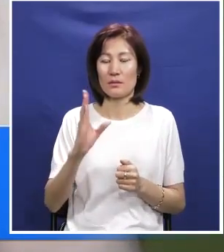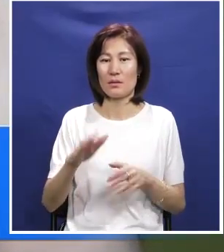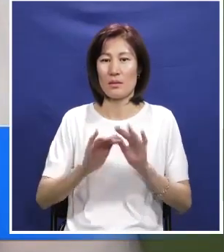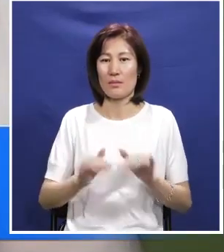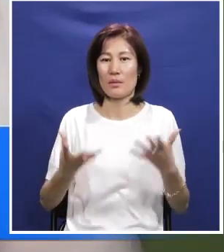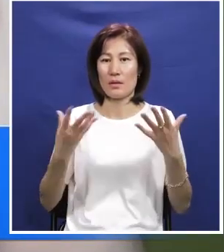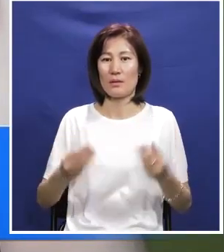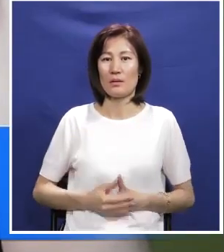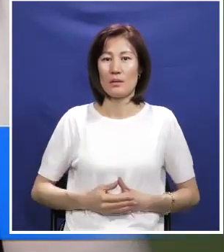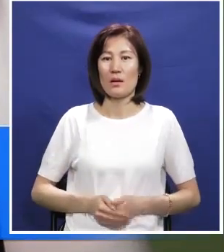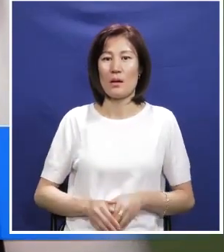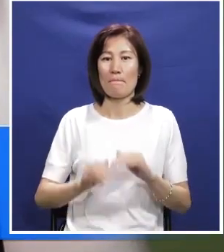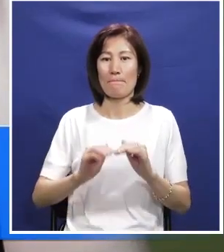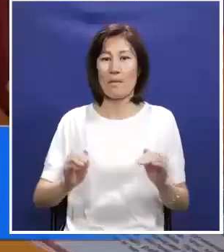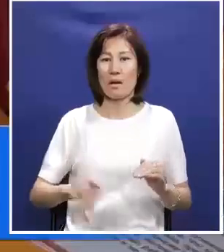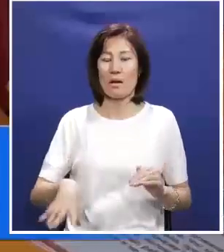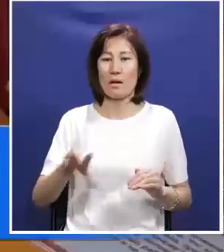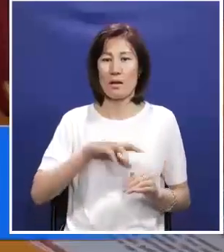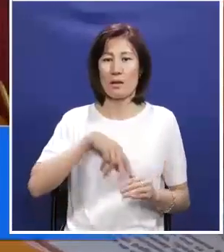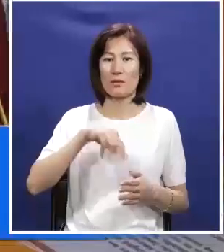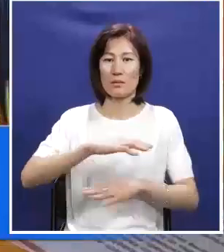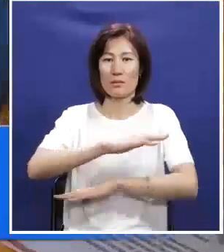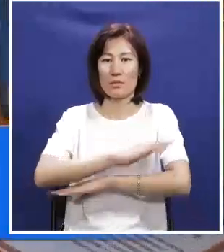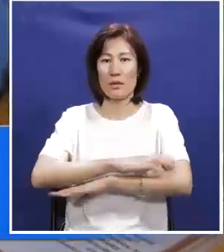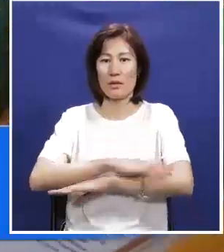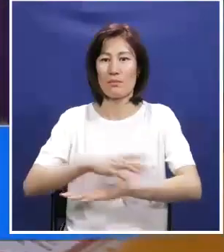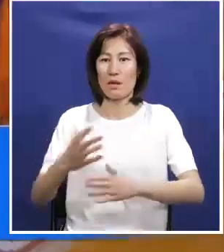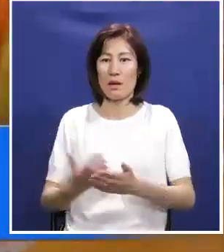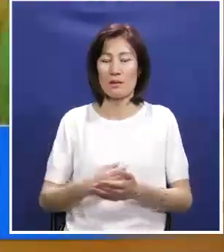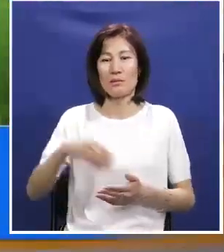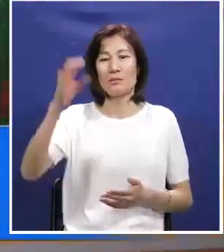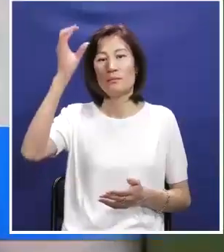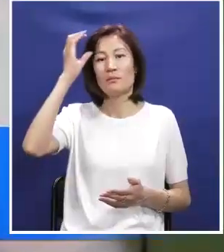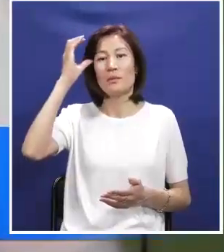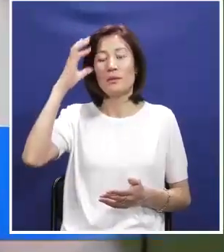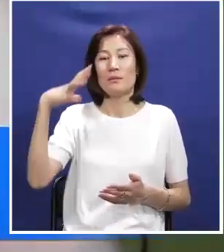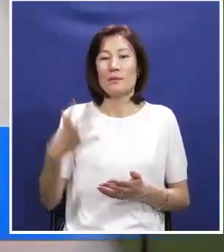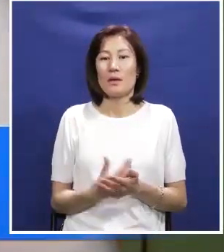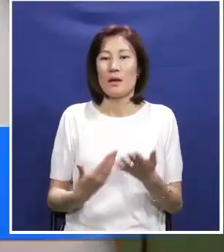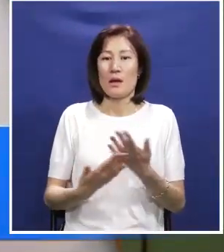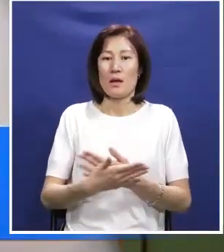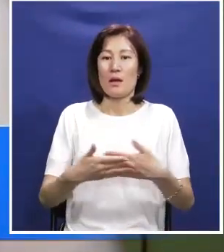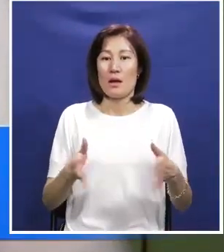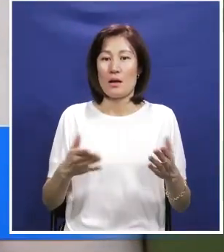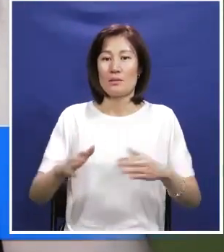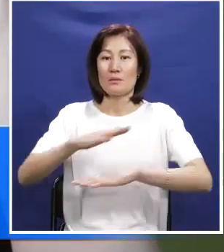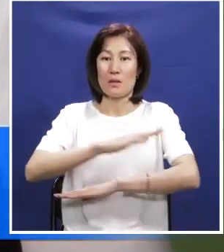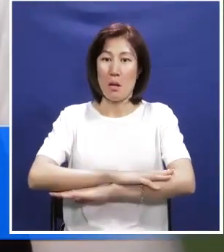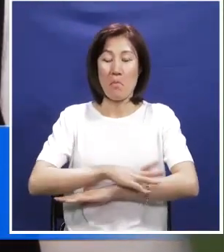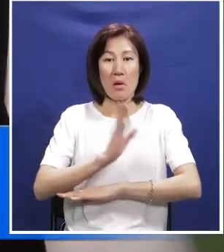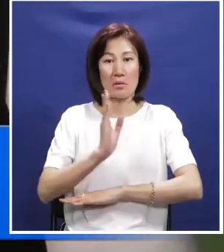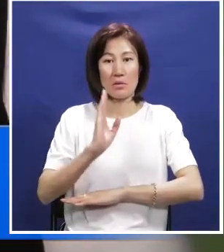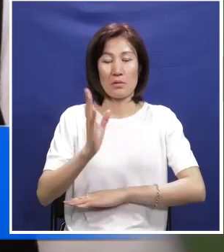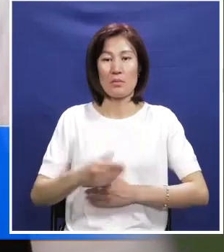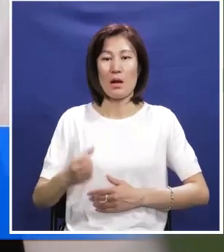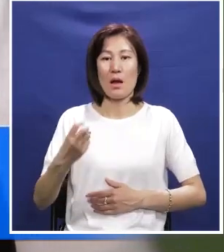бала бақшасында балалар тұр, тәрбие алып атыр, білім алып атыр. Ашық сабақтарға кірдік. Ашық